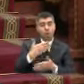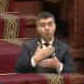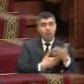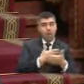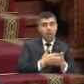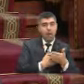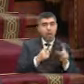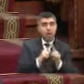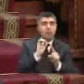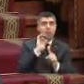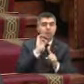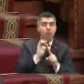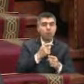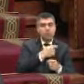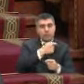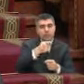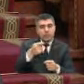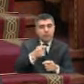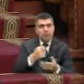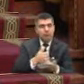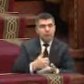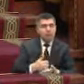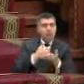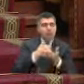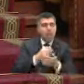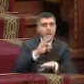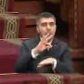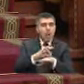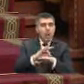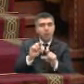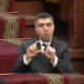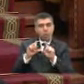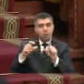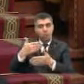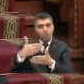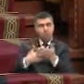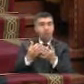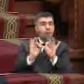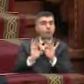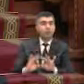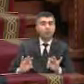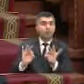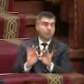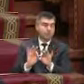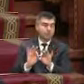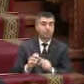بتقدير التمويل الحقيقي للخدمة الصحية للراميد. طبعا نحن نعتبر طبعا